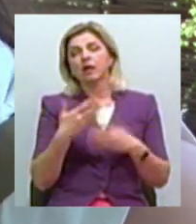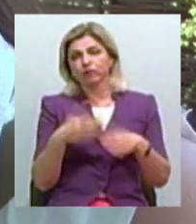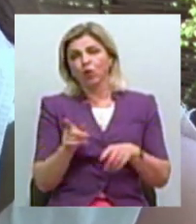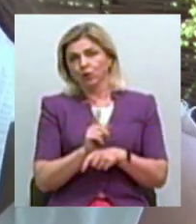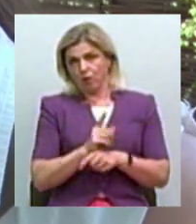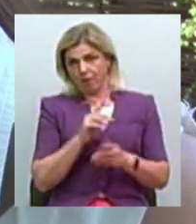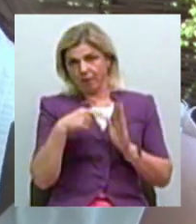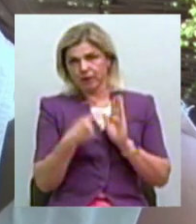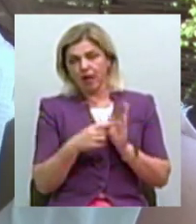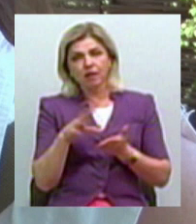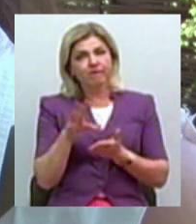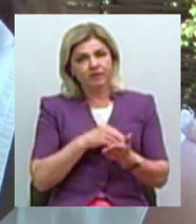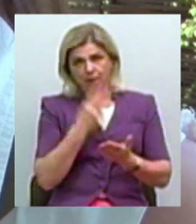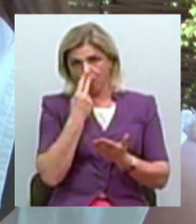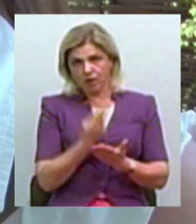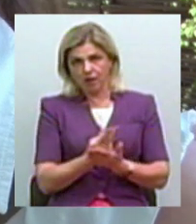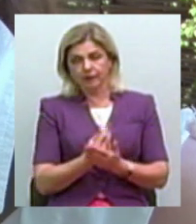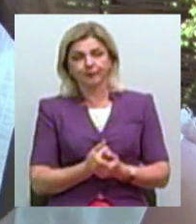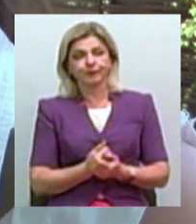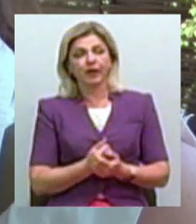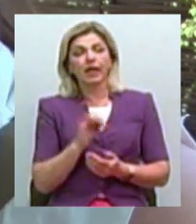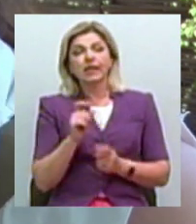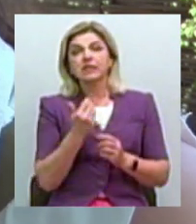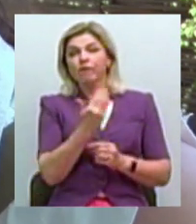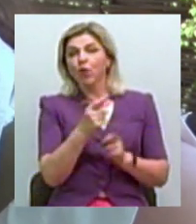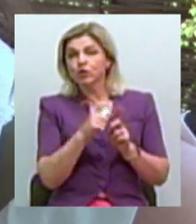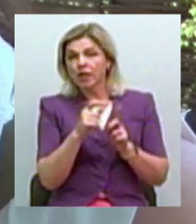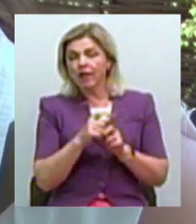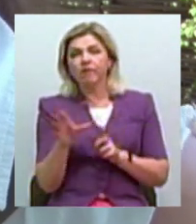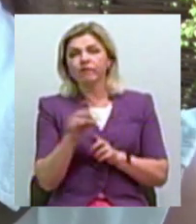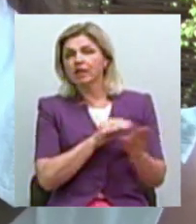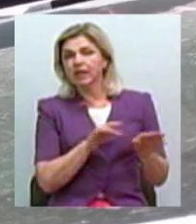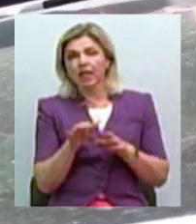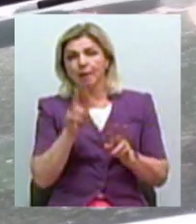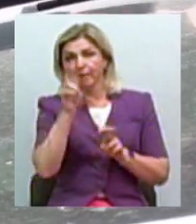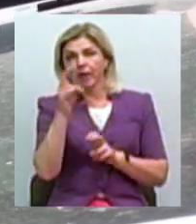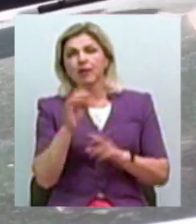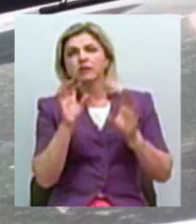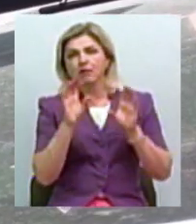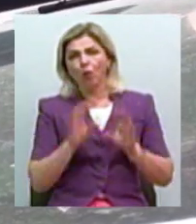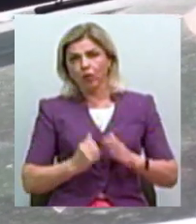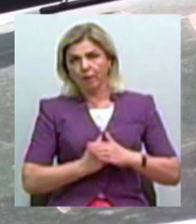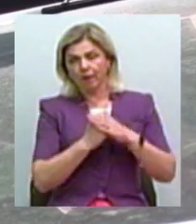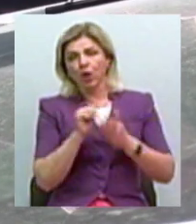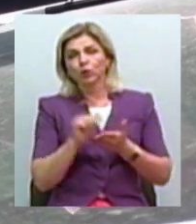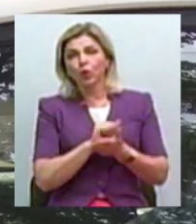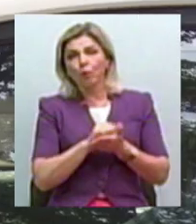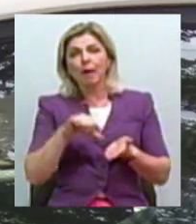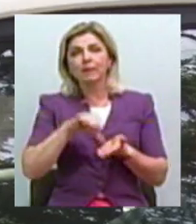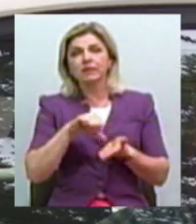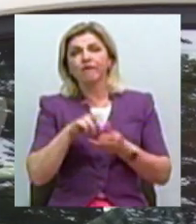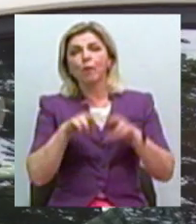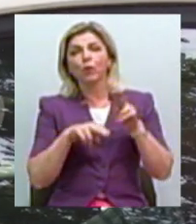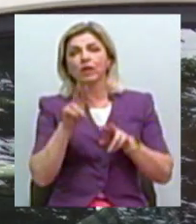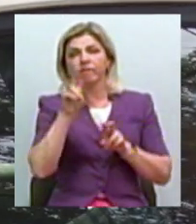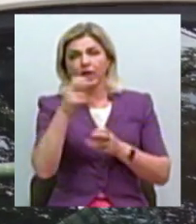все показали. Зі слів Дениса Богдана, всі дії підрядників на законних підставах. Документи представники будівельної фірми демонструють